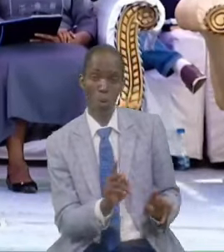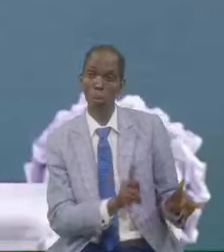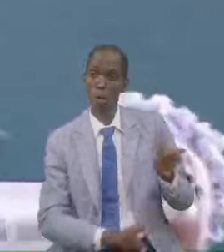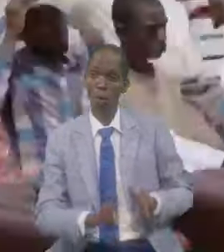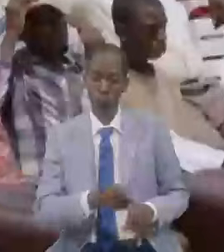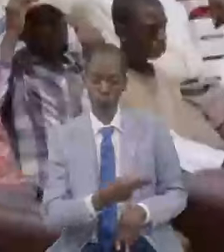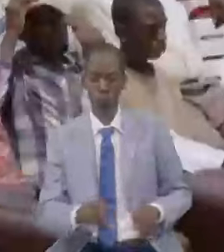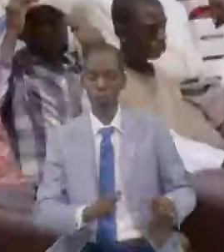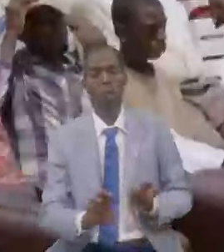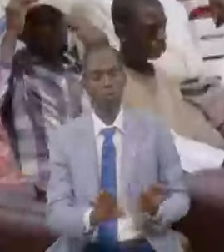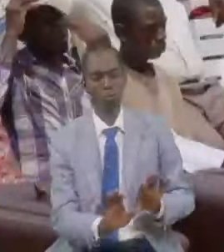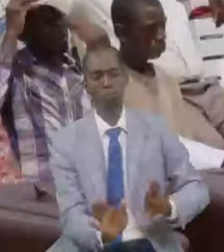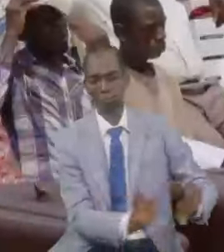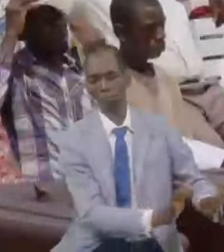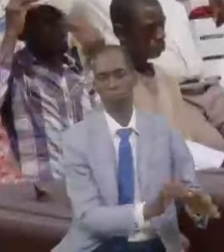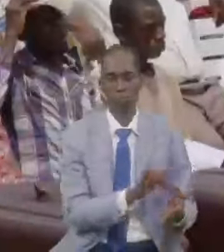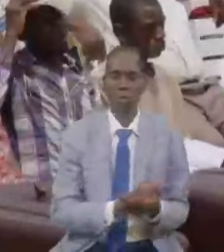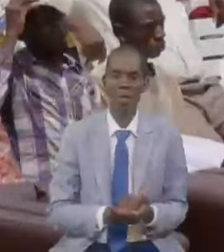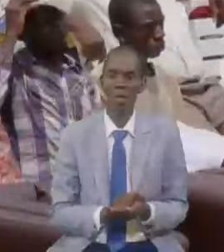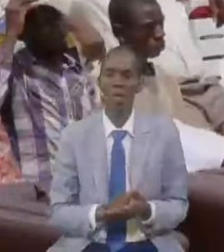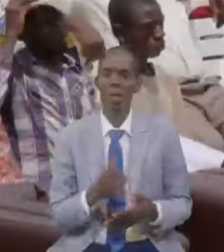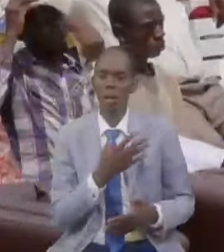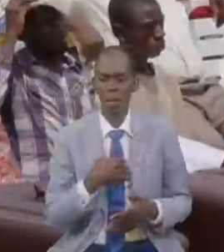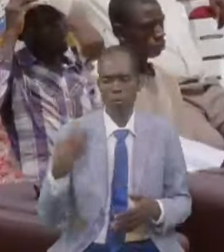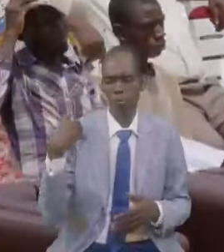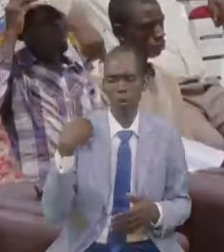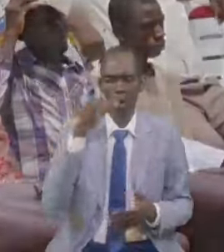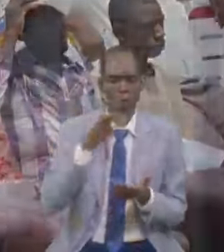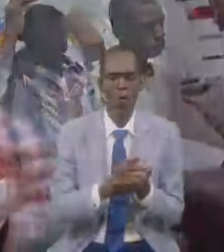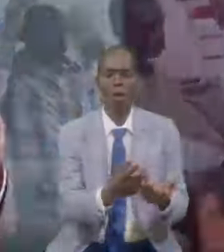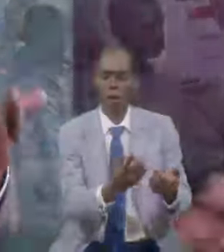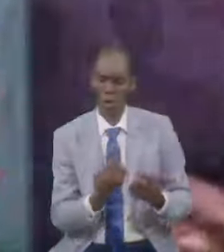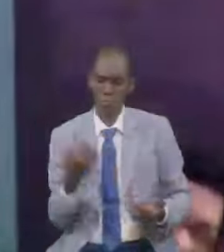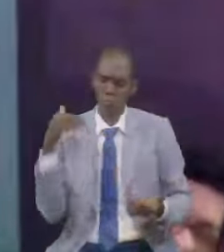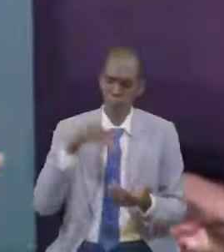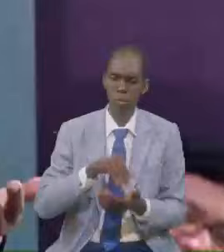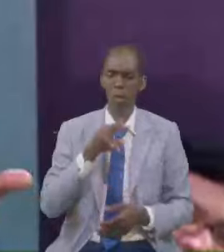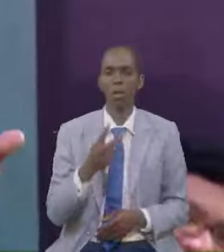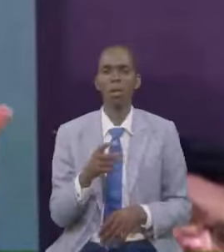సున్నాలు లాంటి వాళ్ళు అట్లాంటి పనులు చేస్తారు. అదా మరలా వచ్చింది. There are people who are